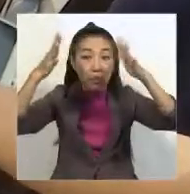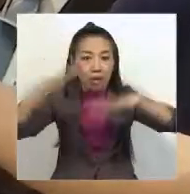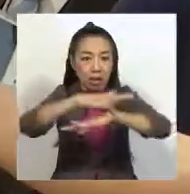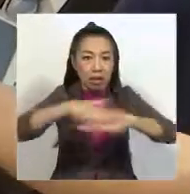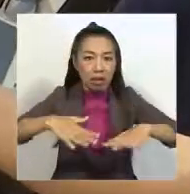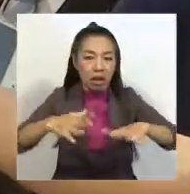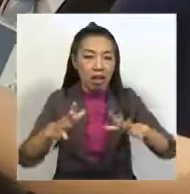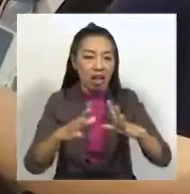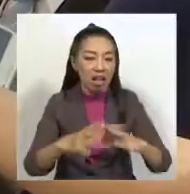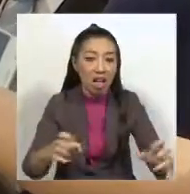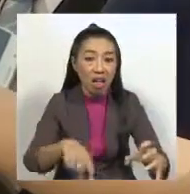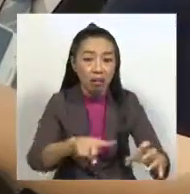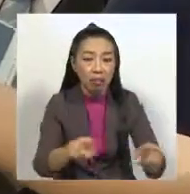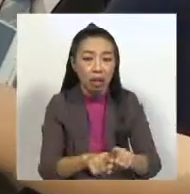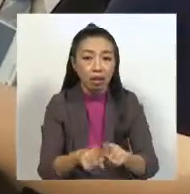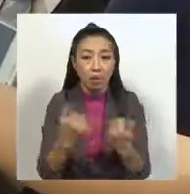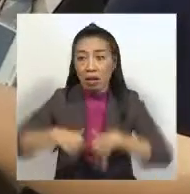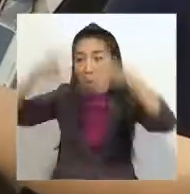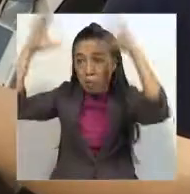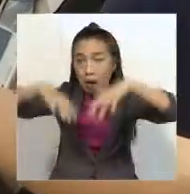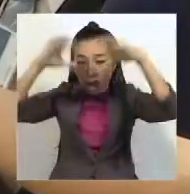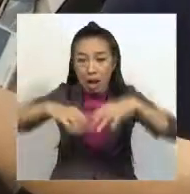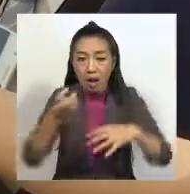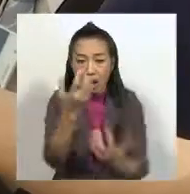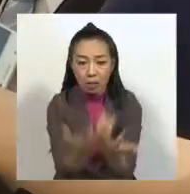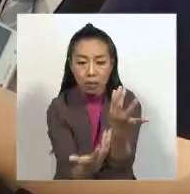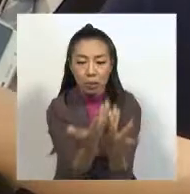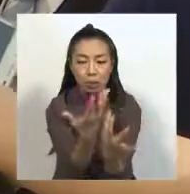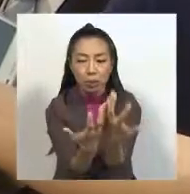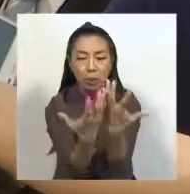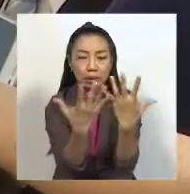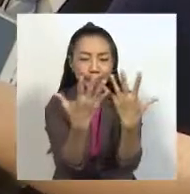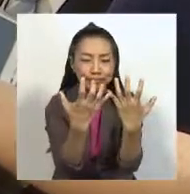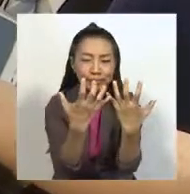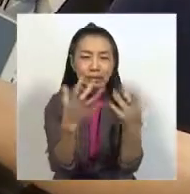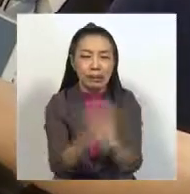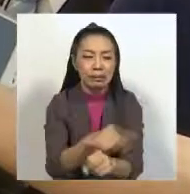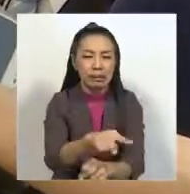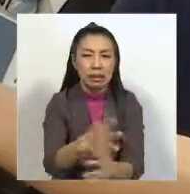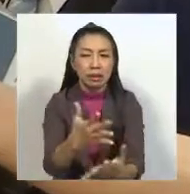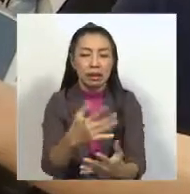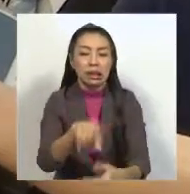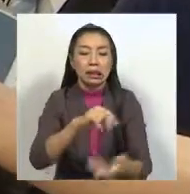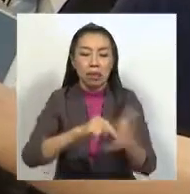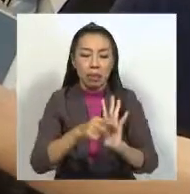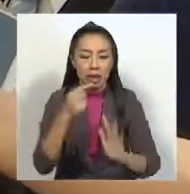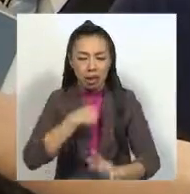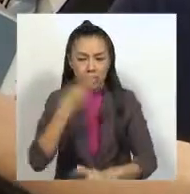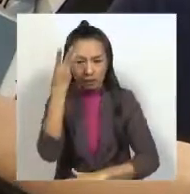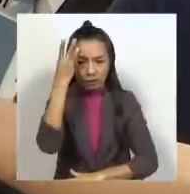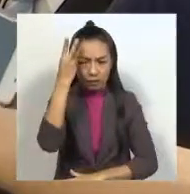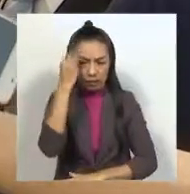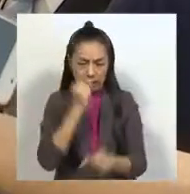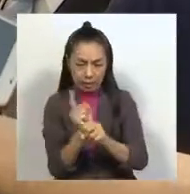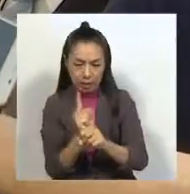ายพอฝนตามมาข้าวก็งอกมาแต่ก็ไม่เต็มที่อย่างเงี้ยมันเป็นการใช้ดุลพินิจที่ต้อง